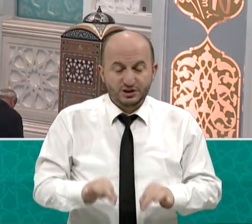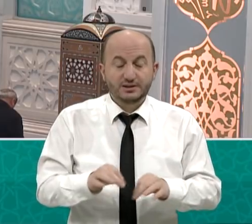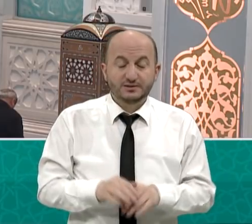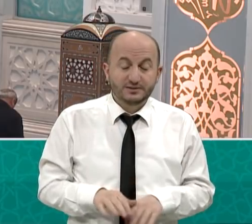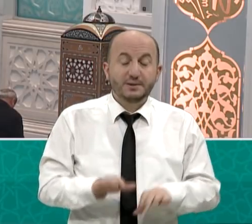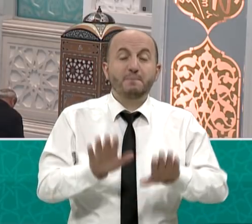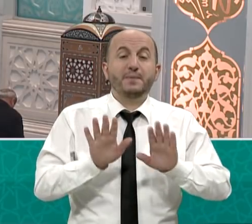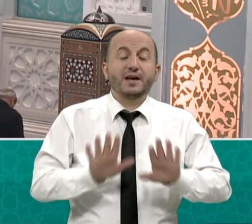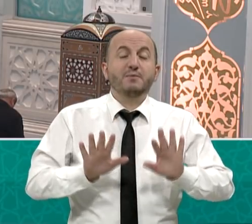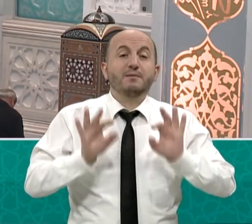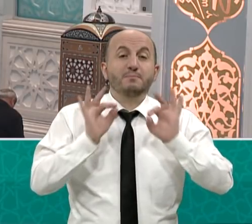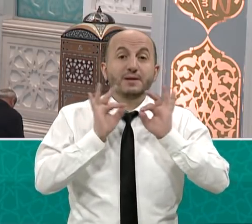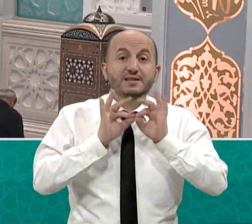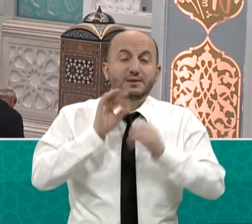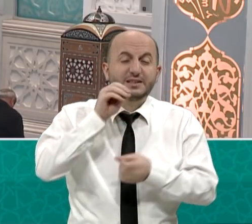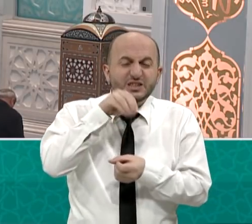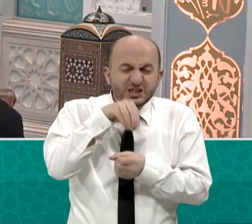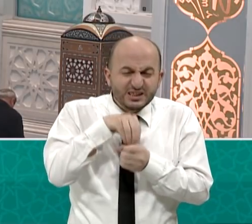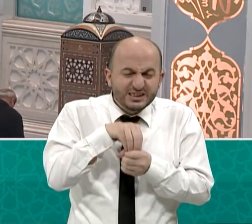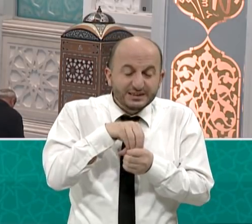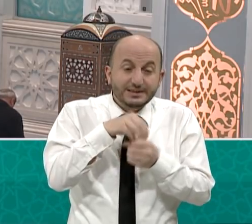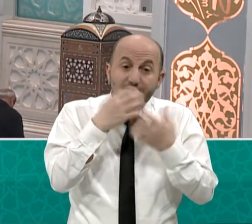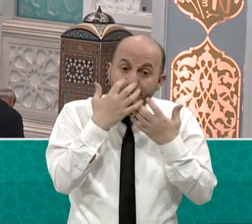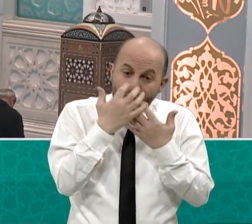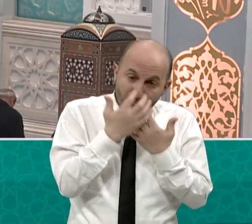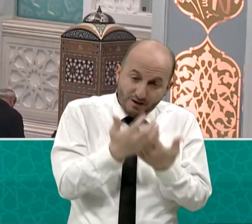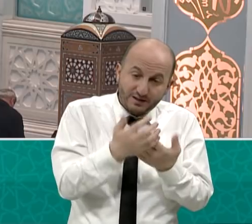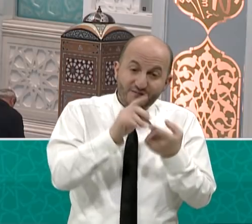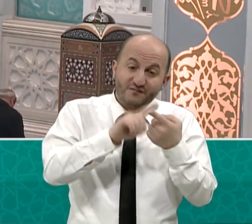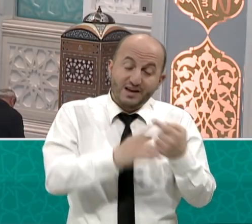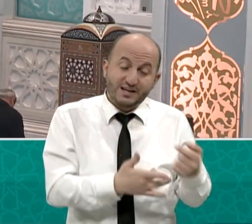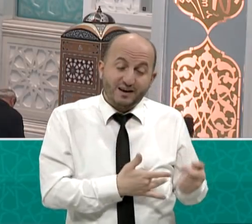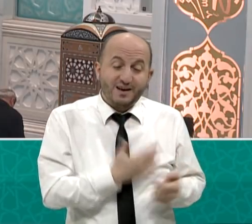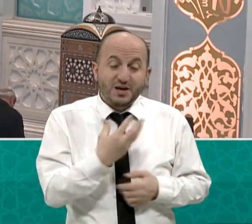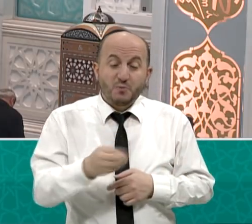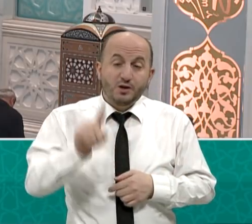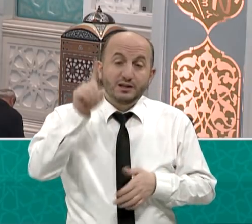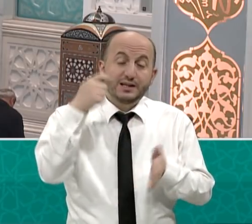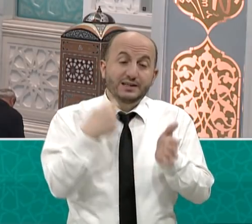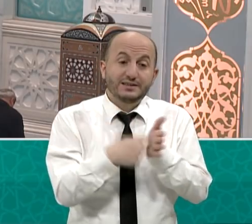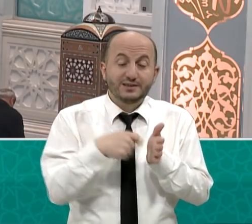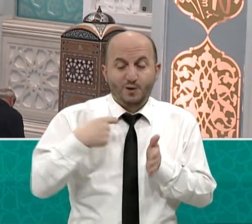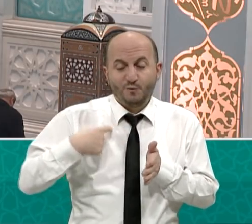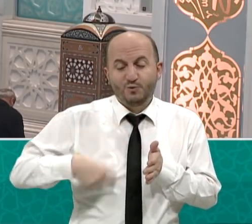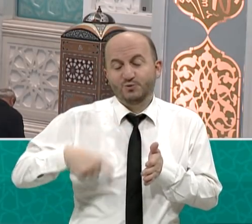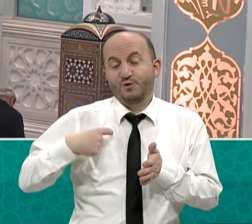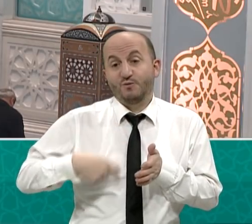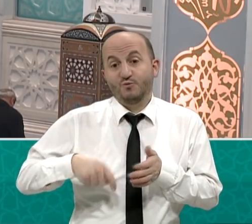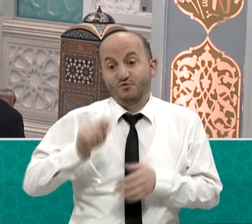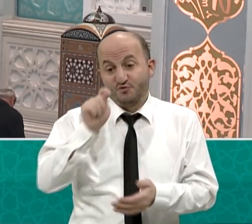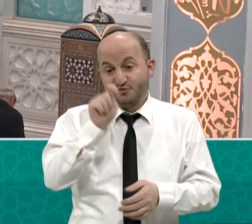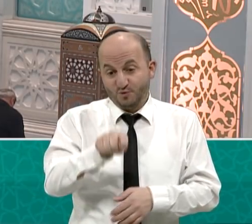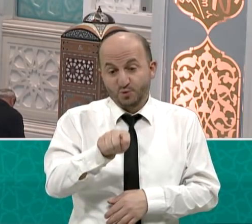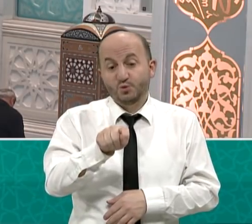Ama Besmele'nin içerisinde Rahman ve Rahim olan Allah'ın adına özel bir vurgu